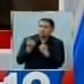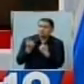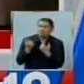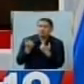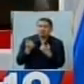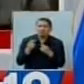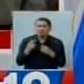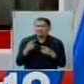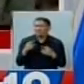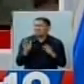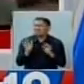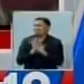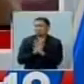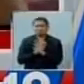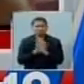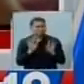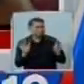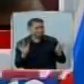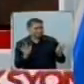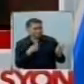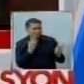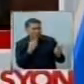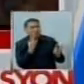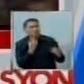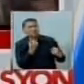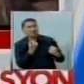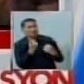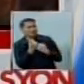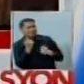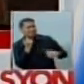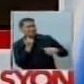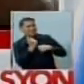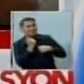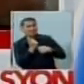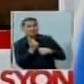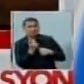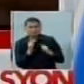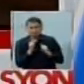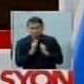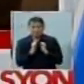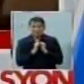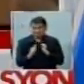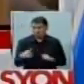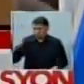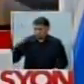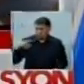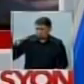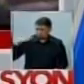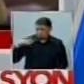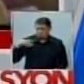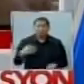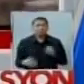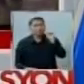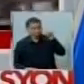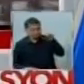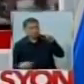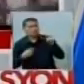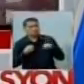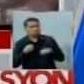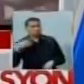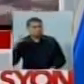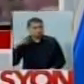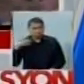Wala pa man. Wala pa? Wala pa. So, maghihintay ba kayo hanggang makaboto? Opo. Okay. Kahit anong oras